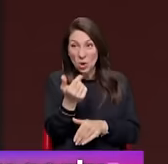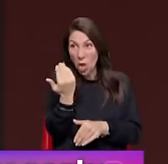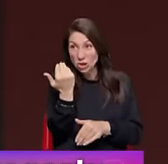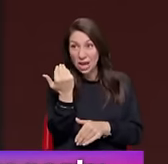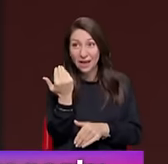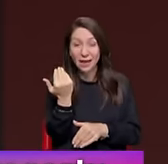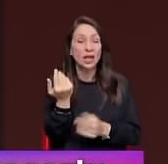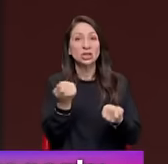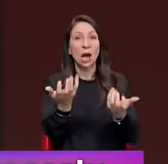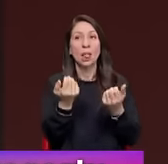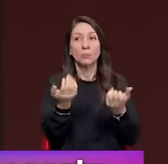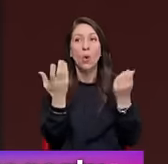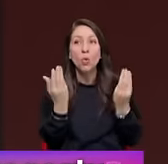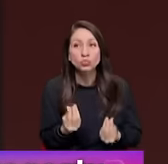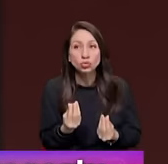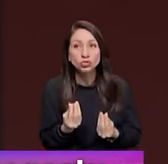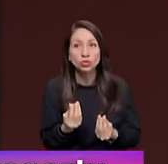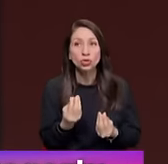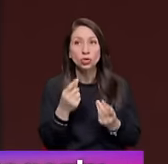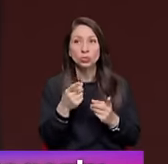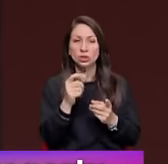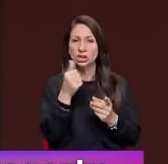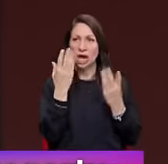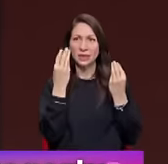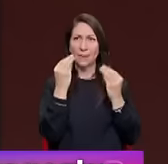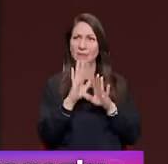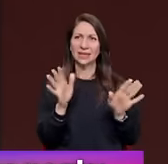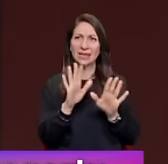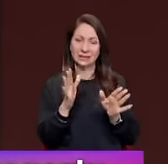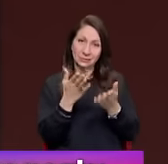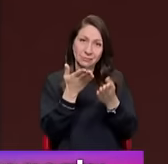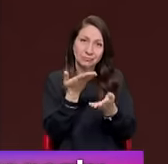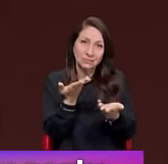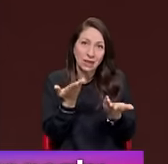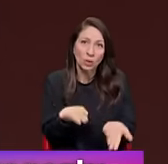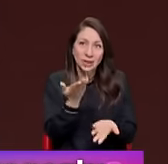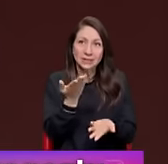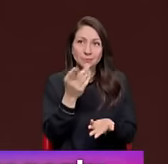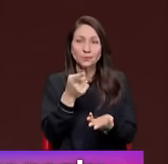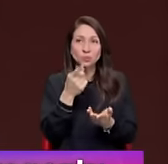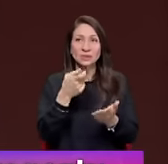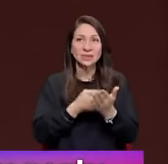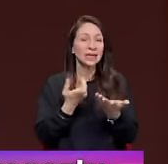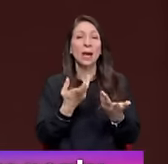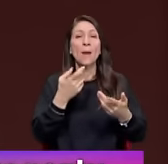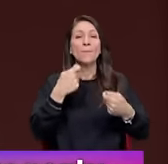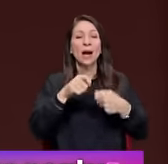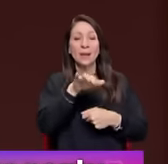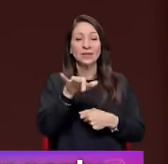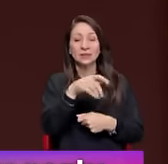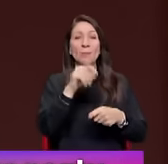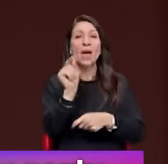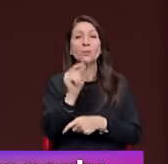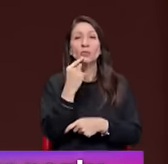gün önce alımlar gerçekleşmiş. Bu hiç anlamlı değil, takdir edersiniz ki. Bunun adı bankamatik memuru ve